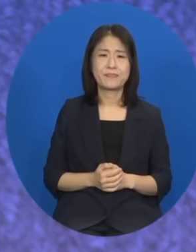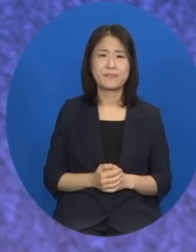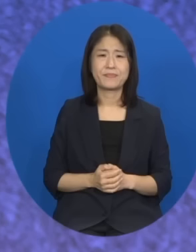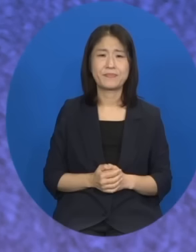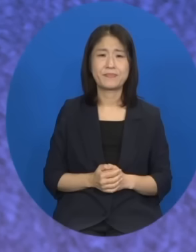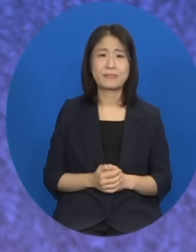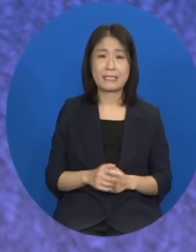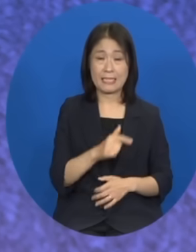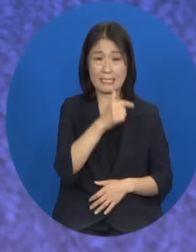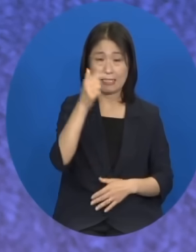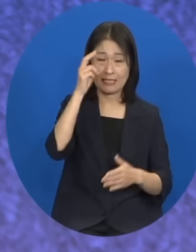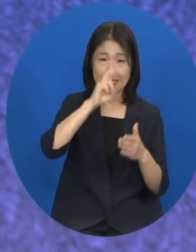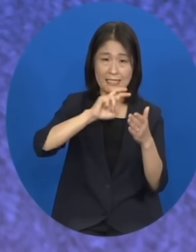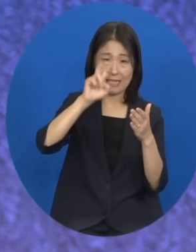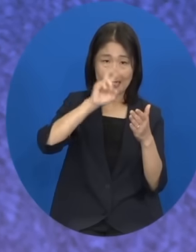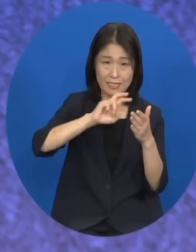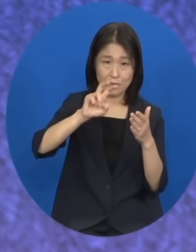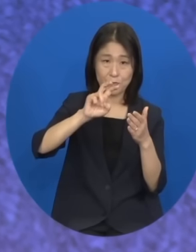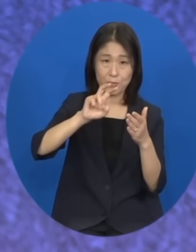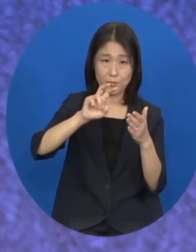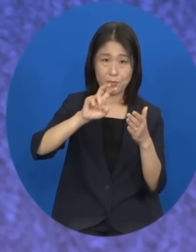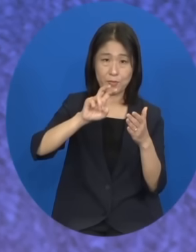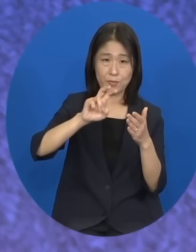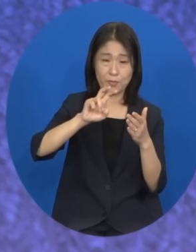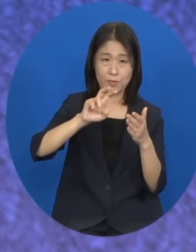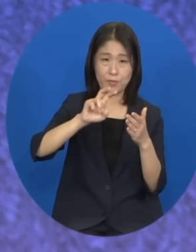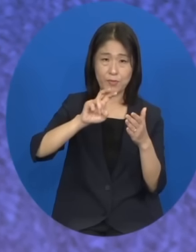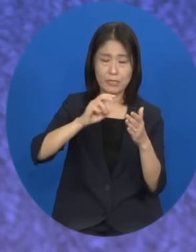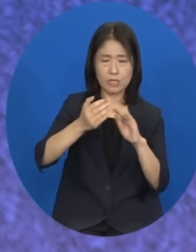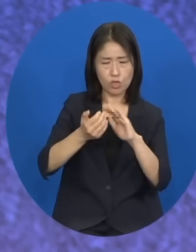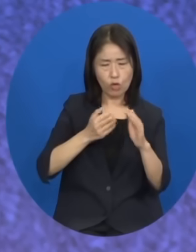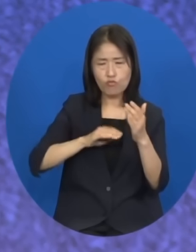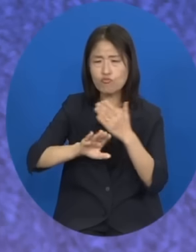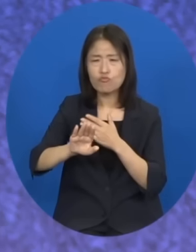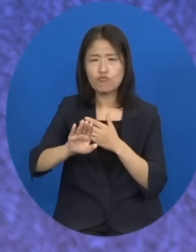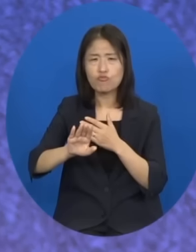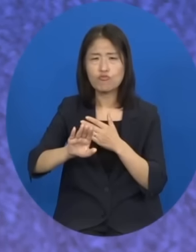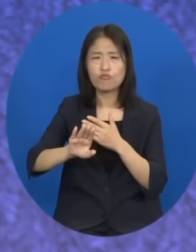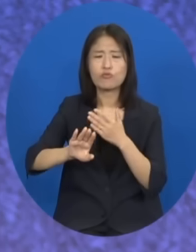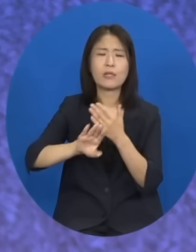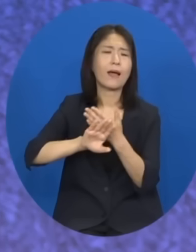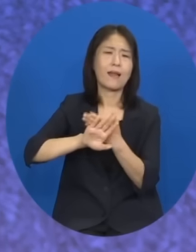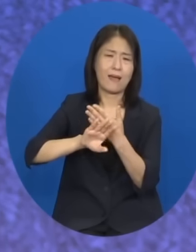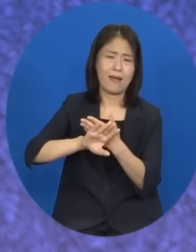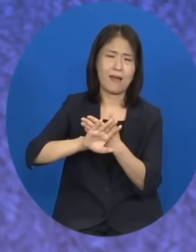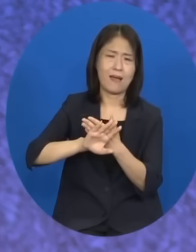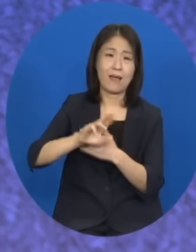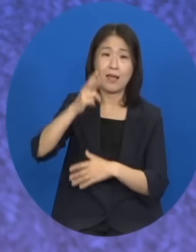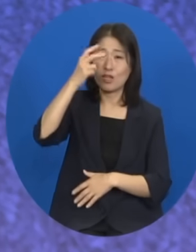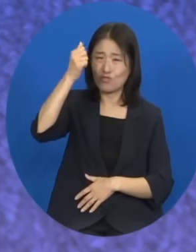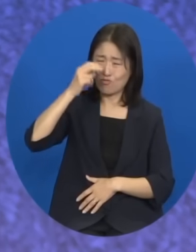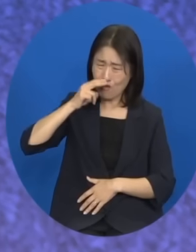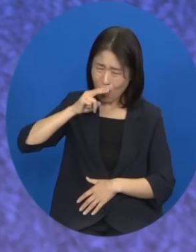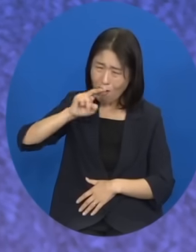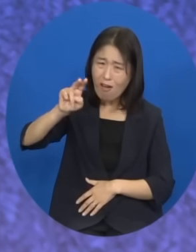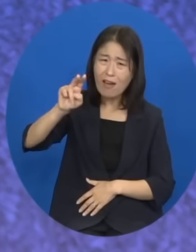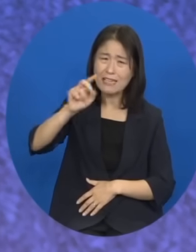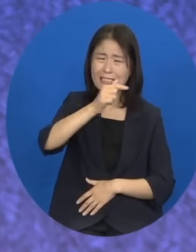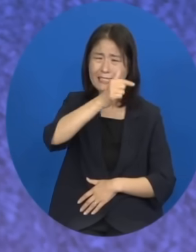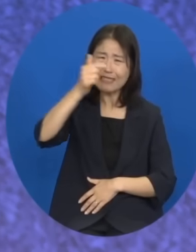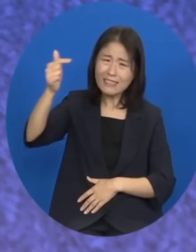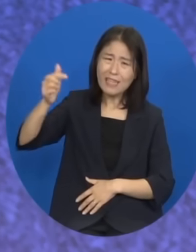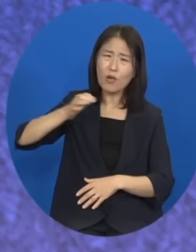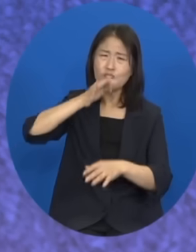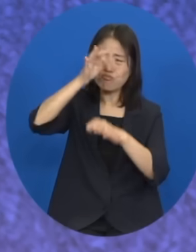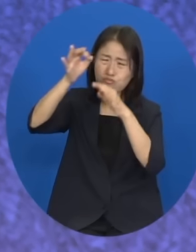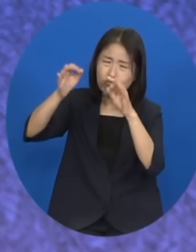큰 소리로 찬송하기 전과 한 후가 달라요. 그냥 주여라고만 소리 쳐서 주님을